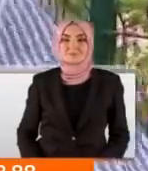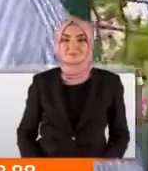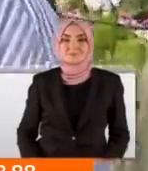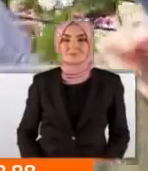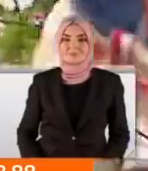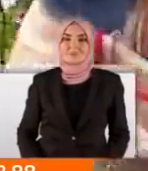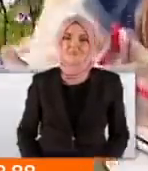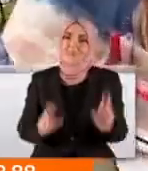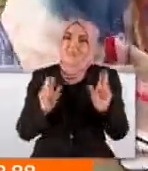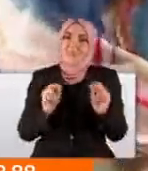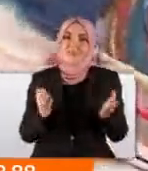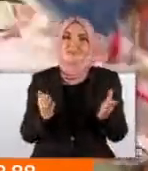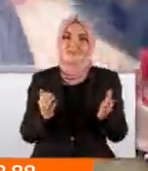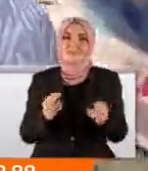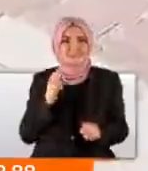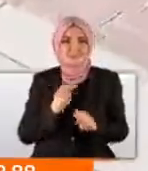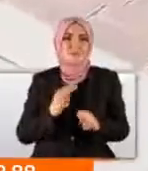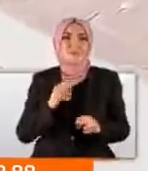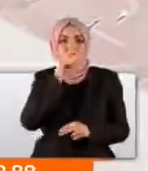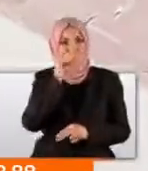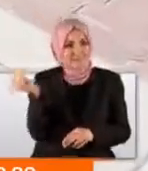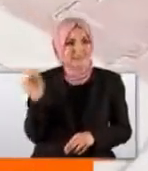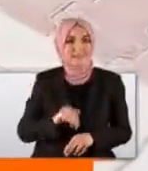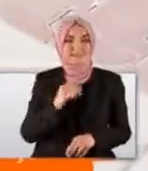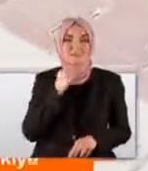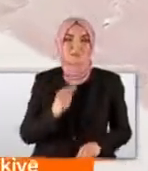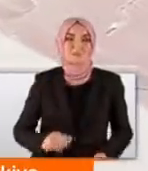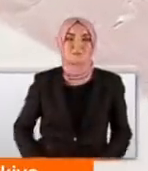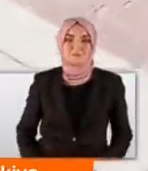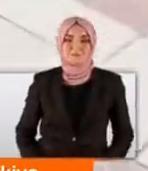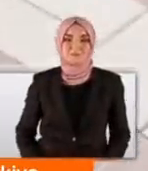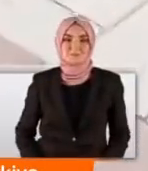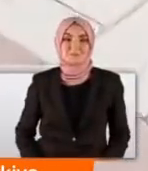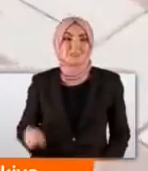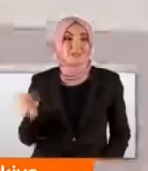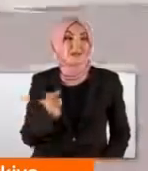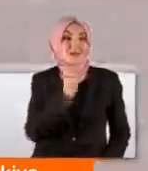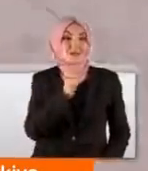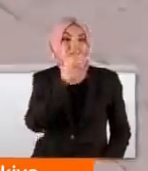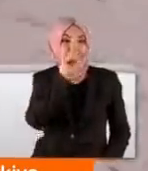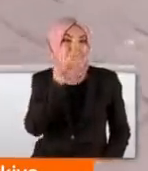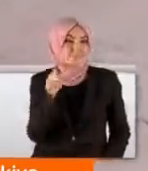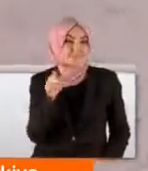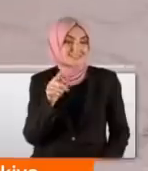Yeter artık, daha bir ay önce daha mı Vik Vik'i görelim. İşte kaçak Vik Vik.